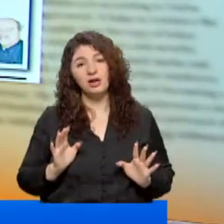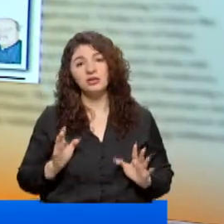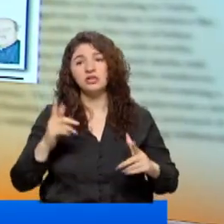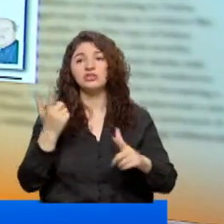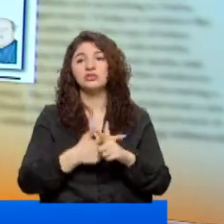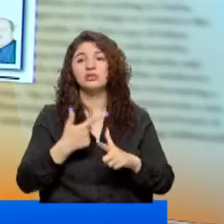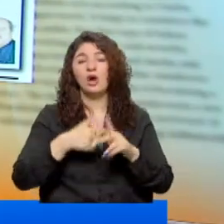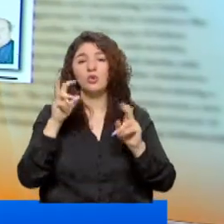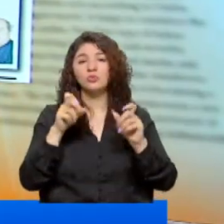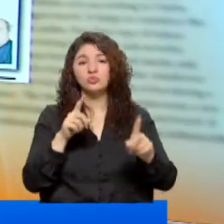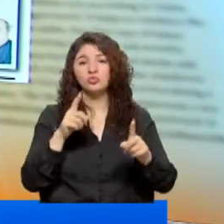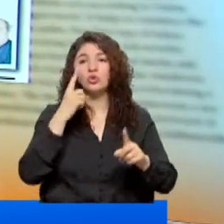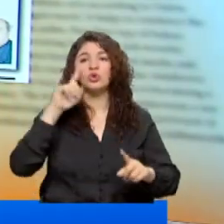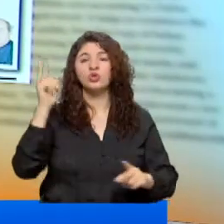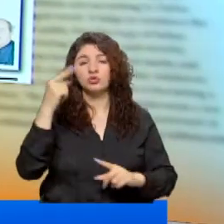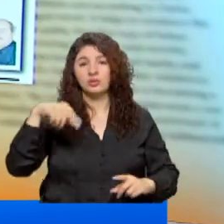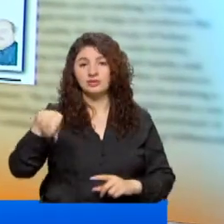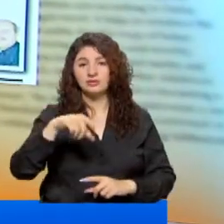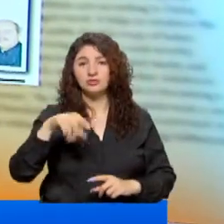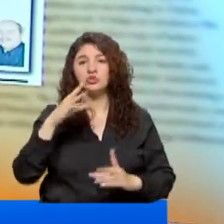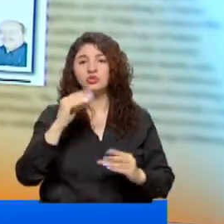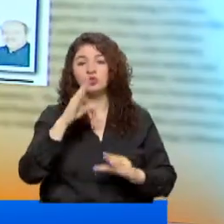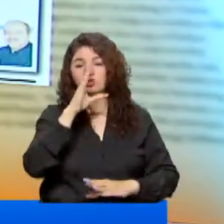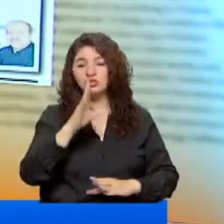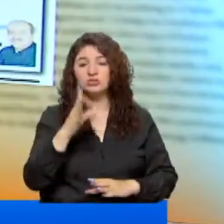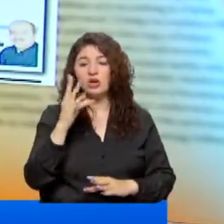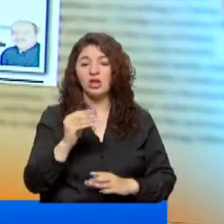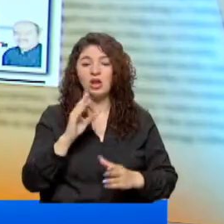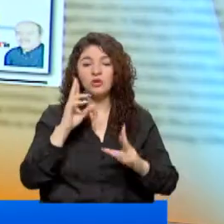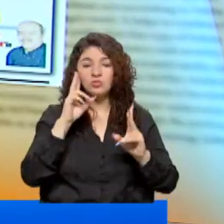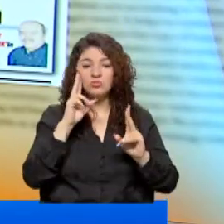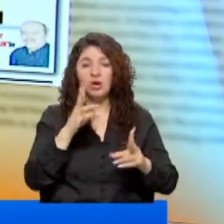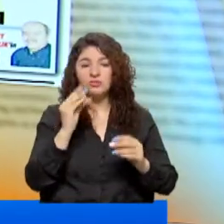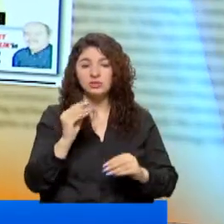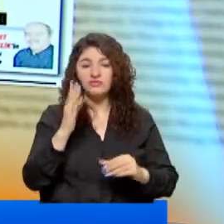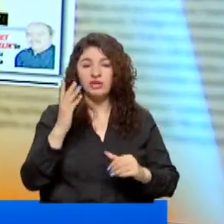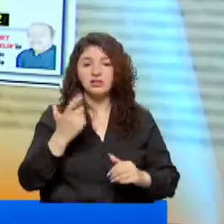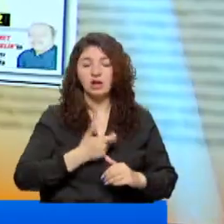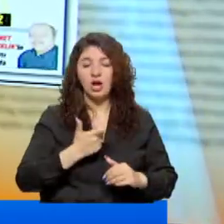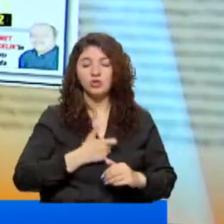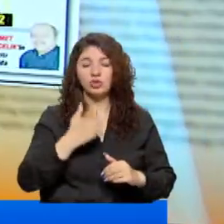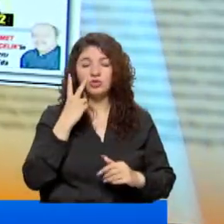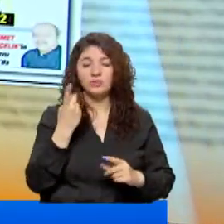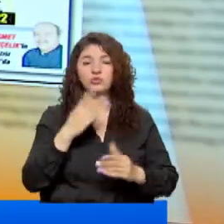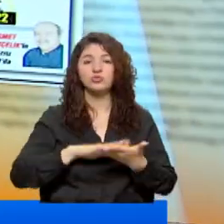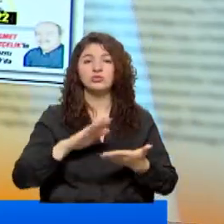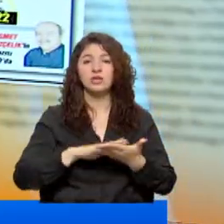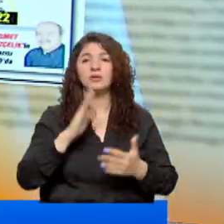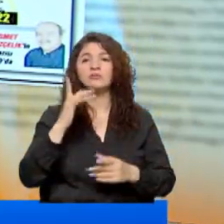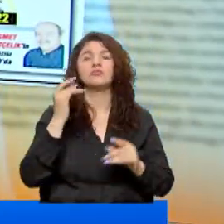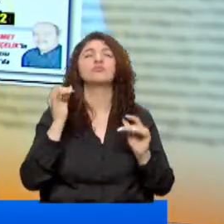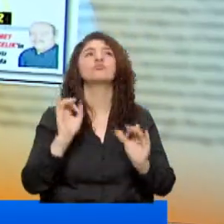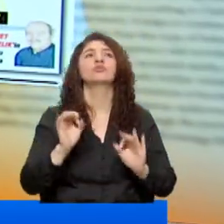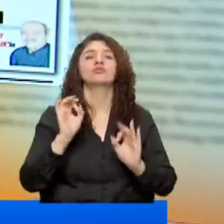bu kira meselesini hükümetin çok ciddi olarak ele alması ve yasal bir düzenlemeye gitmesi